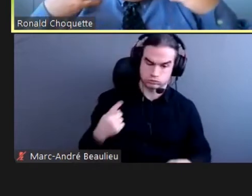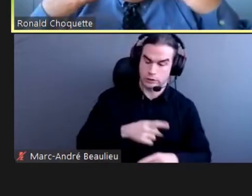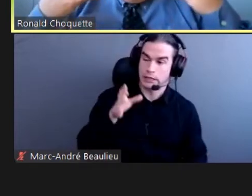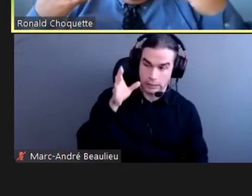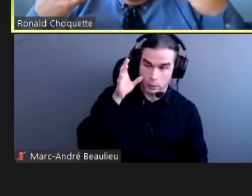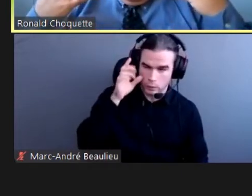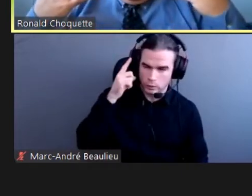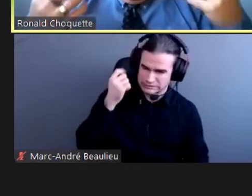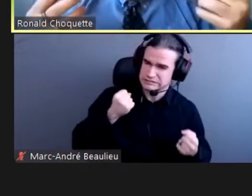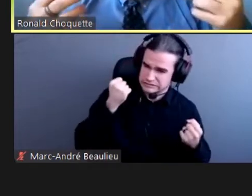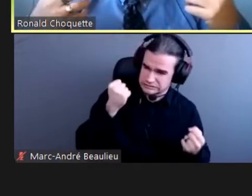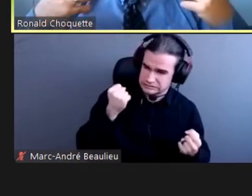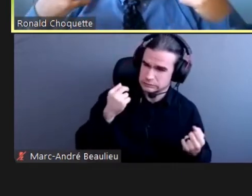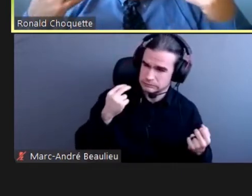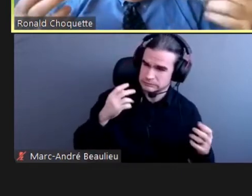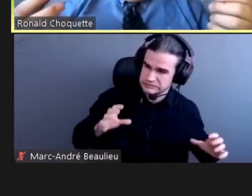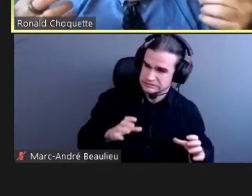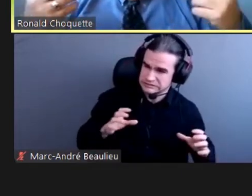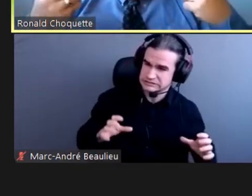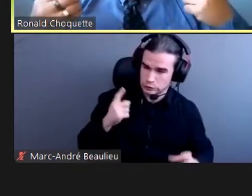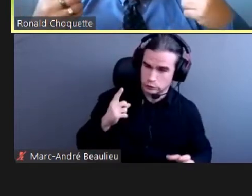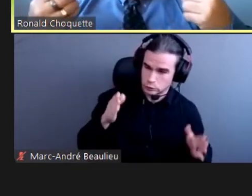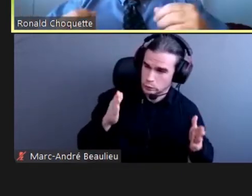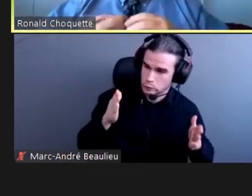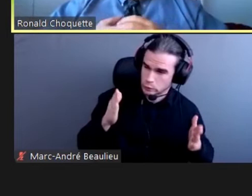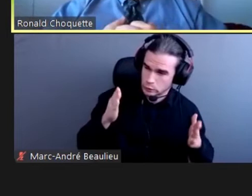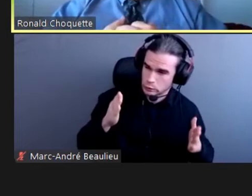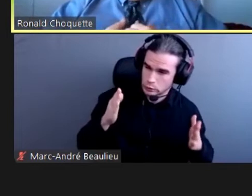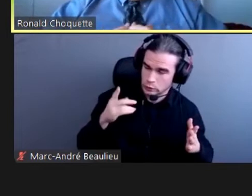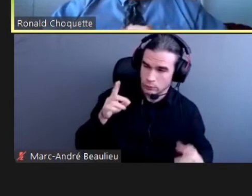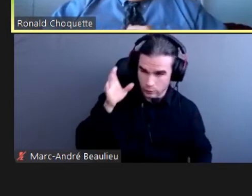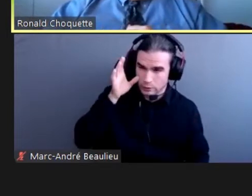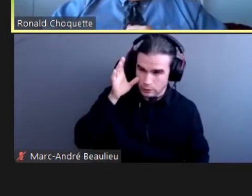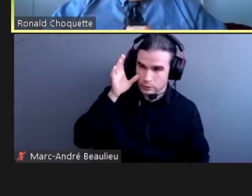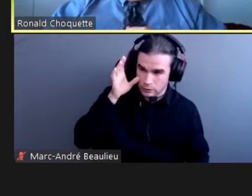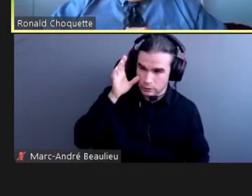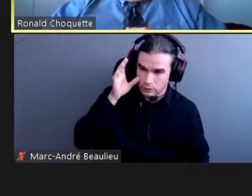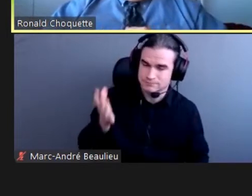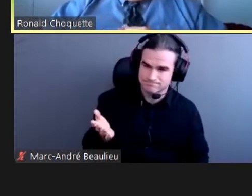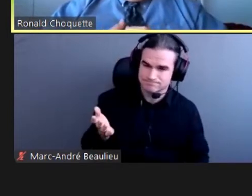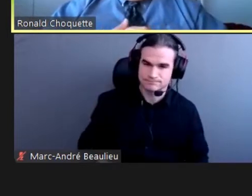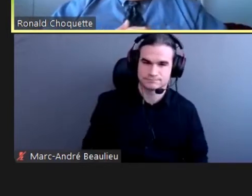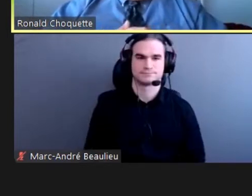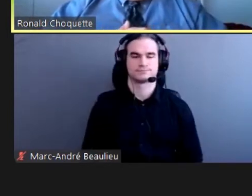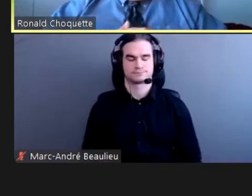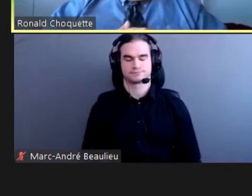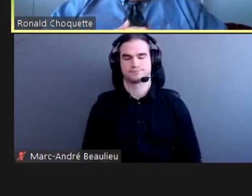qu'il a fallu qu'ils se concentrent tout le temps pour essayer de pouvoir suivre la conversation.